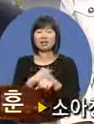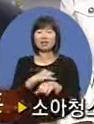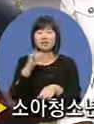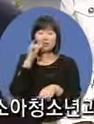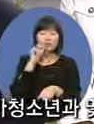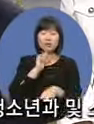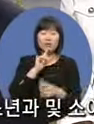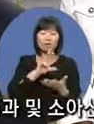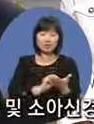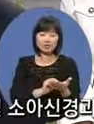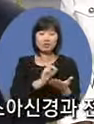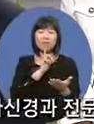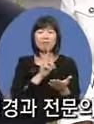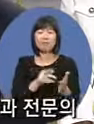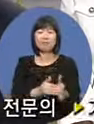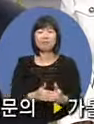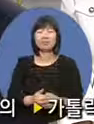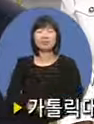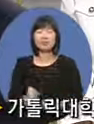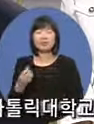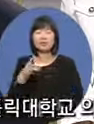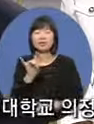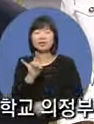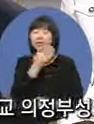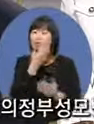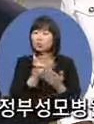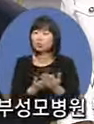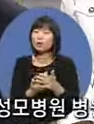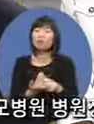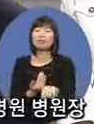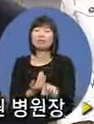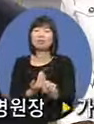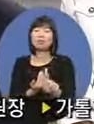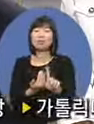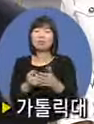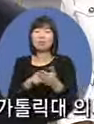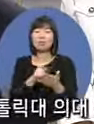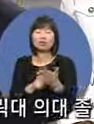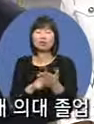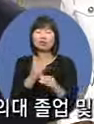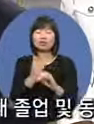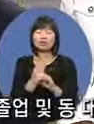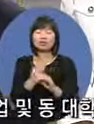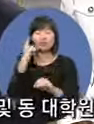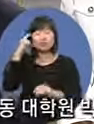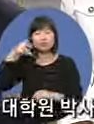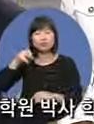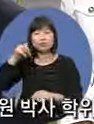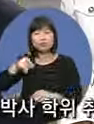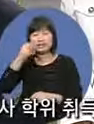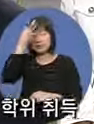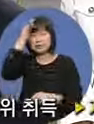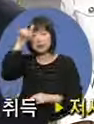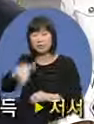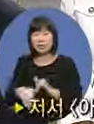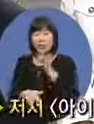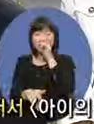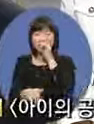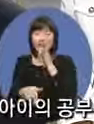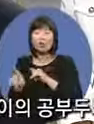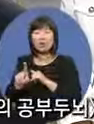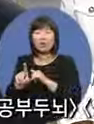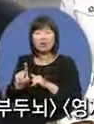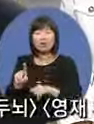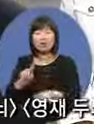중독이 문제가 되고 있는 거죠. 또 하나 이제 중요한 것은 뭐냐면 보상 중추의 기능이 떨어집니다. 그 얘기는 뭐냐면